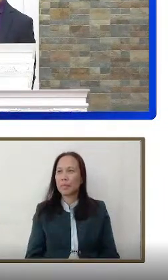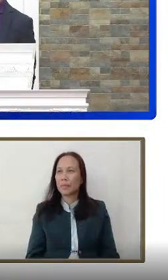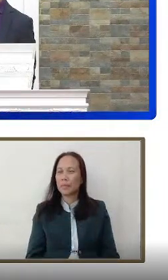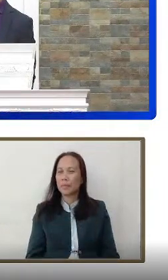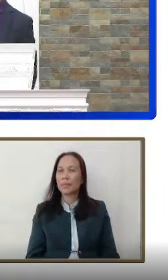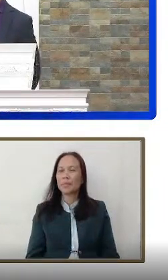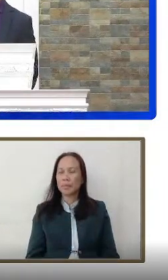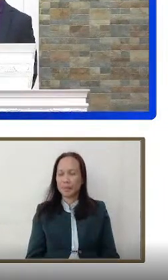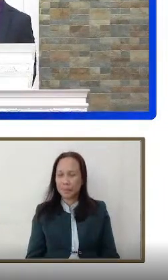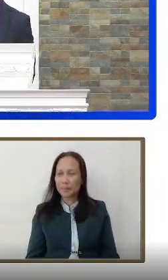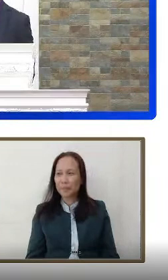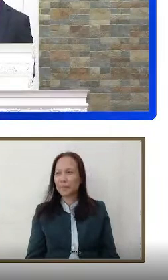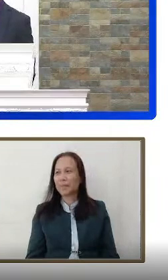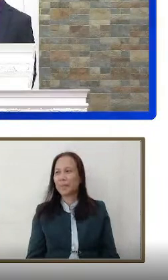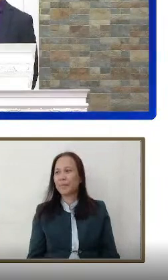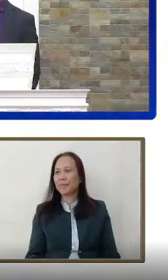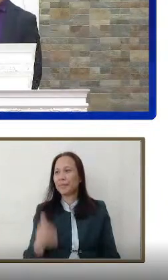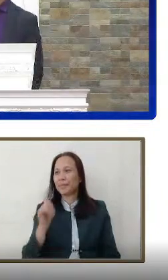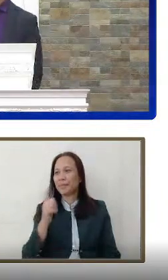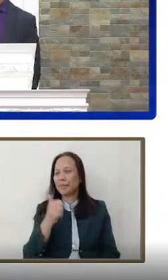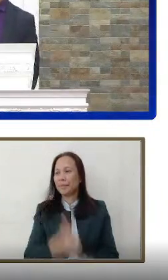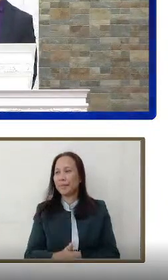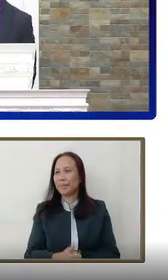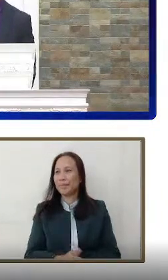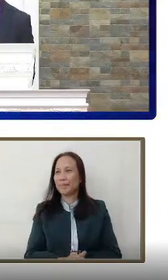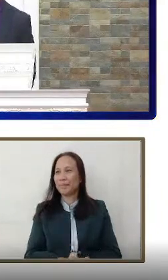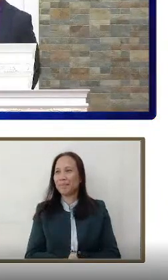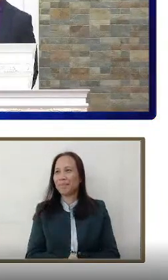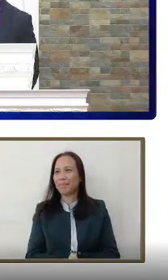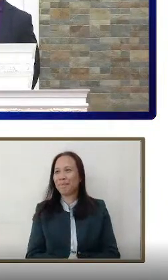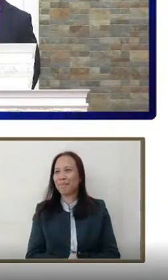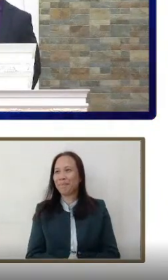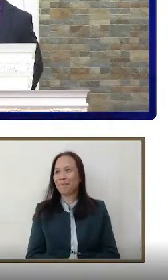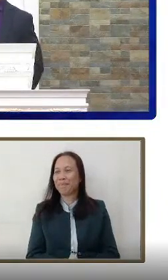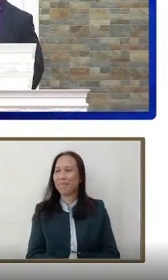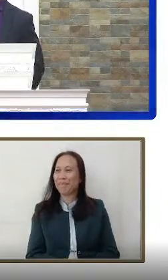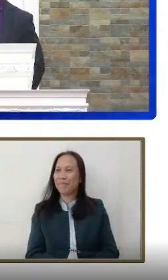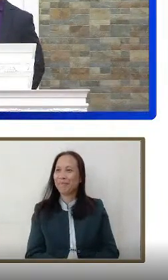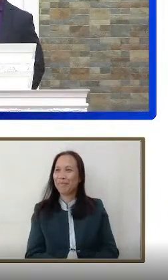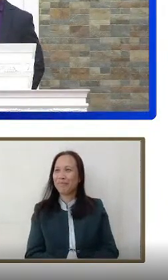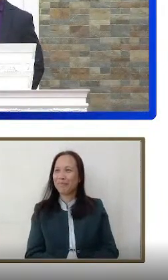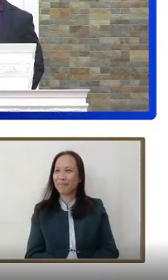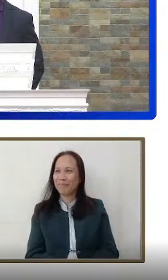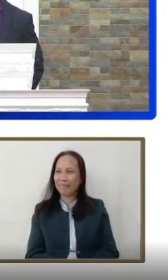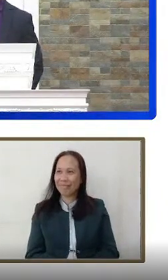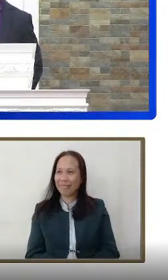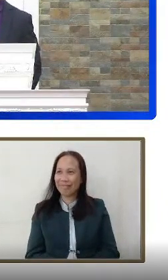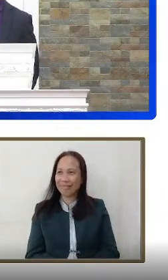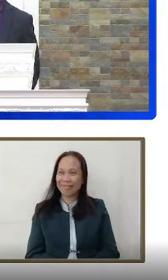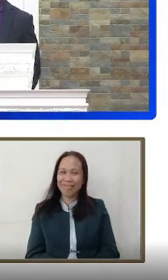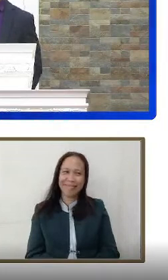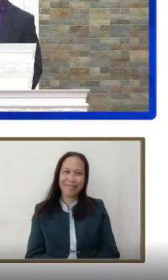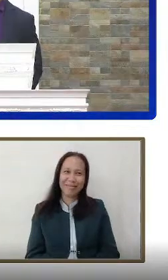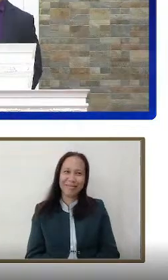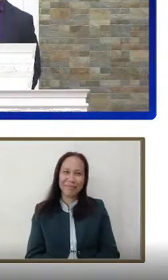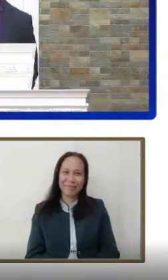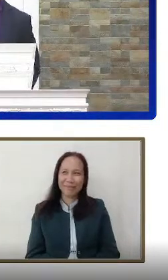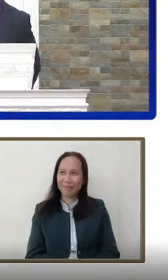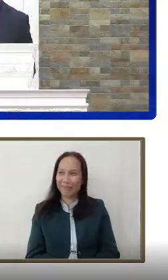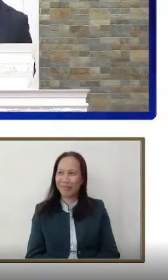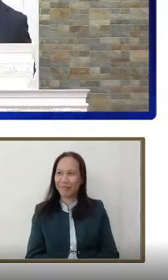Yes, sir. Okay. Mabuti na lang. Nandiyan si Joshua. Kung ano sasabihin ni Joshua, sundin mo, ha?